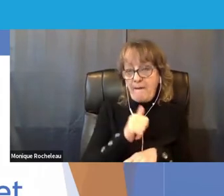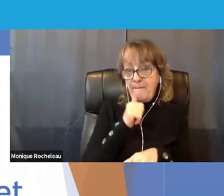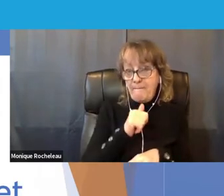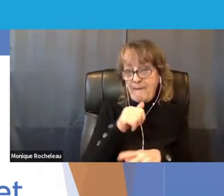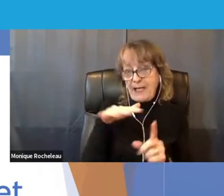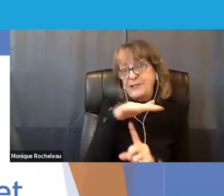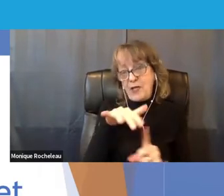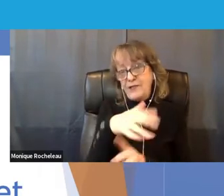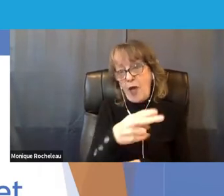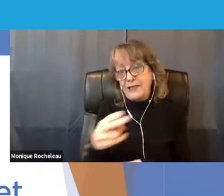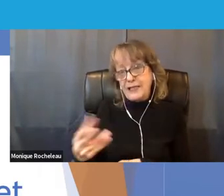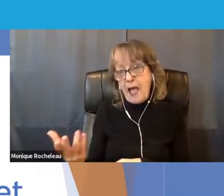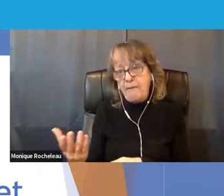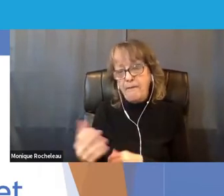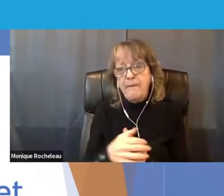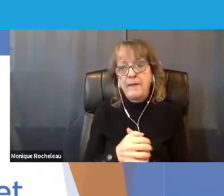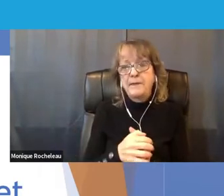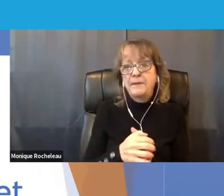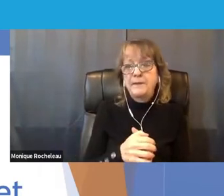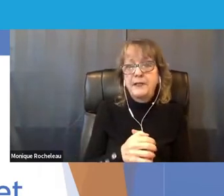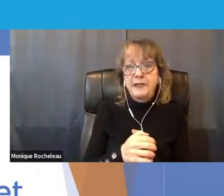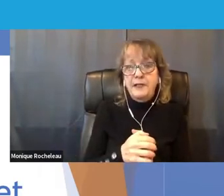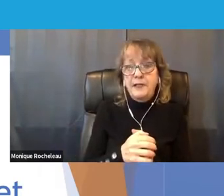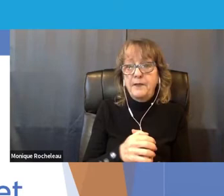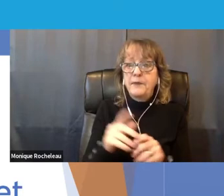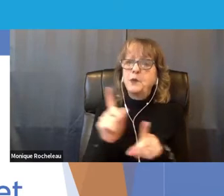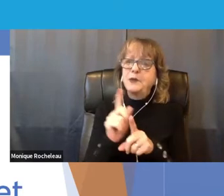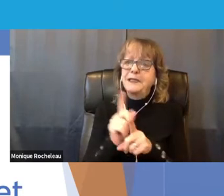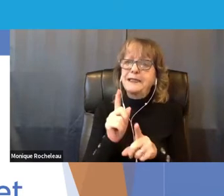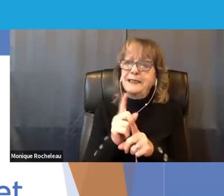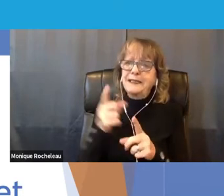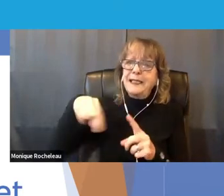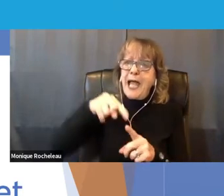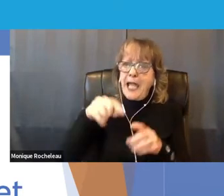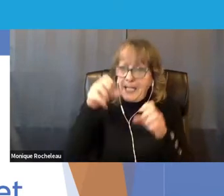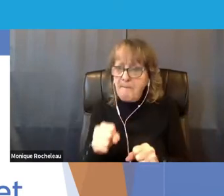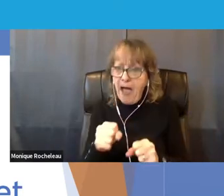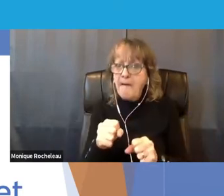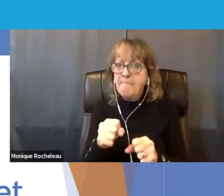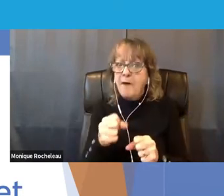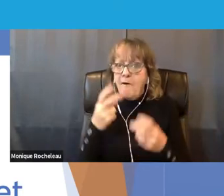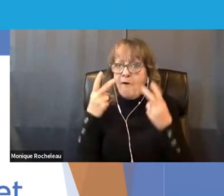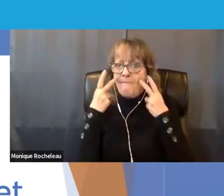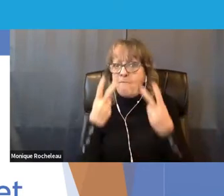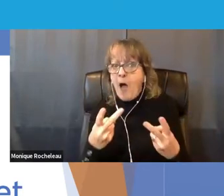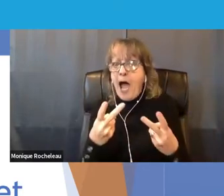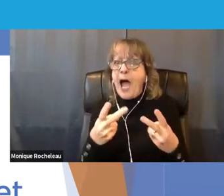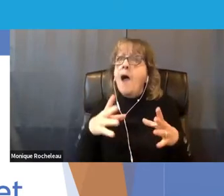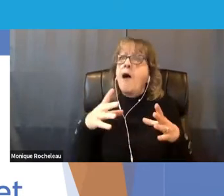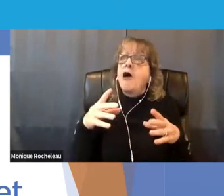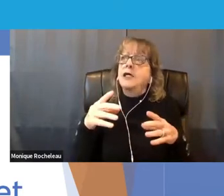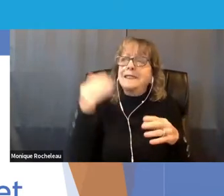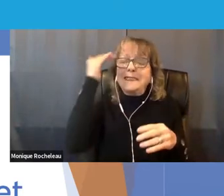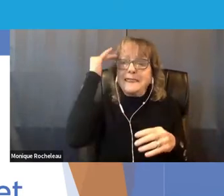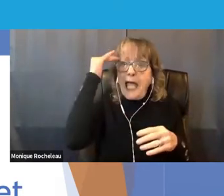handicap et leur capacité à voir où le consentement